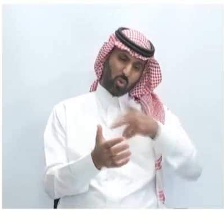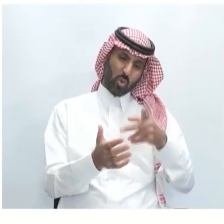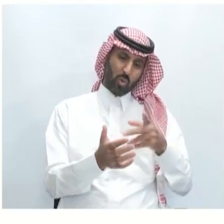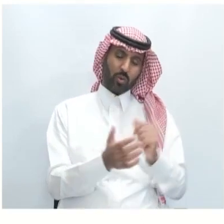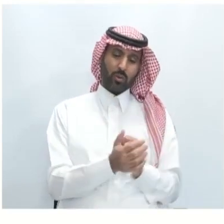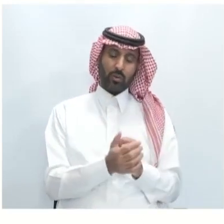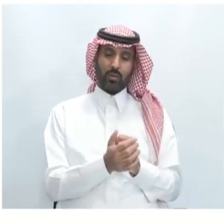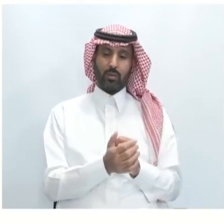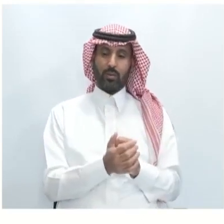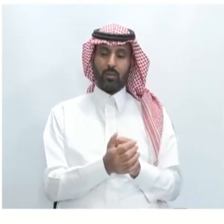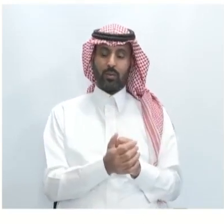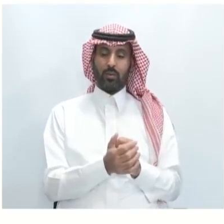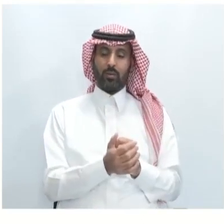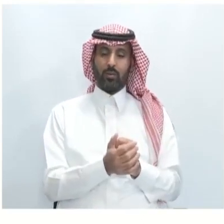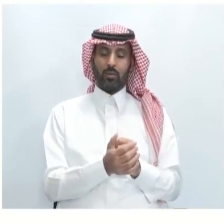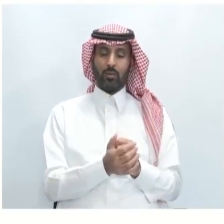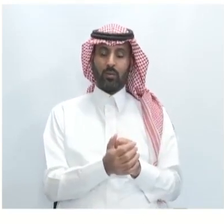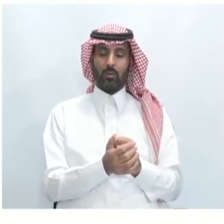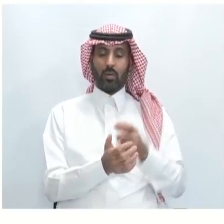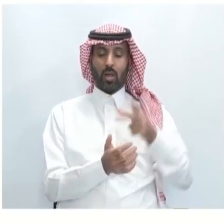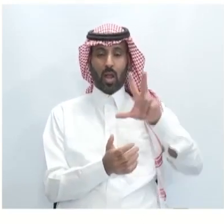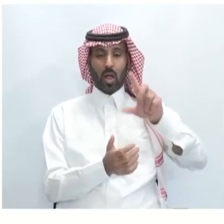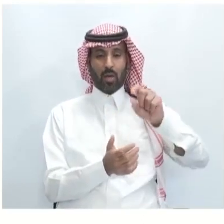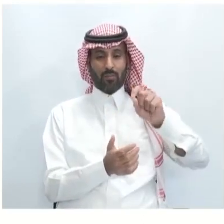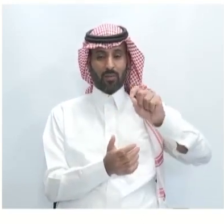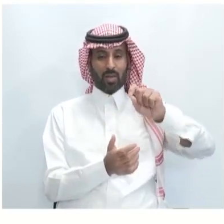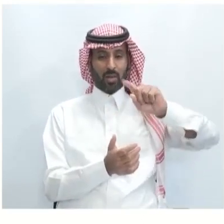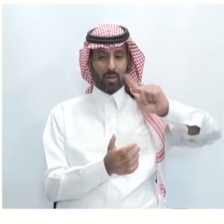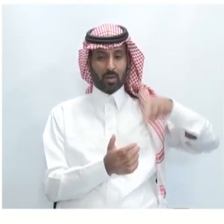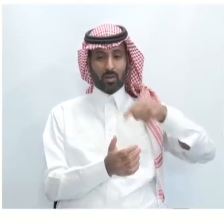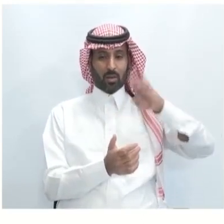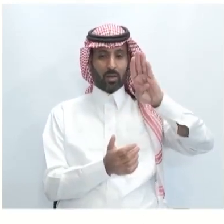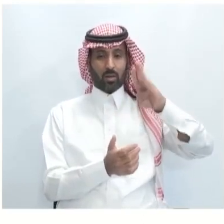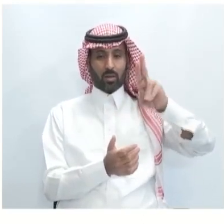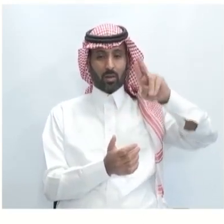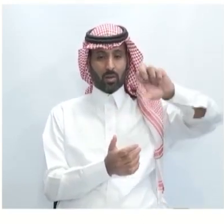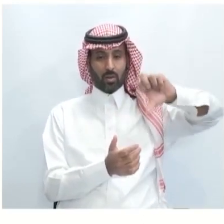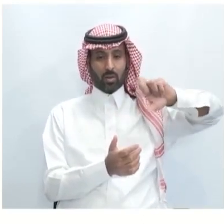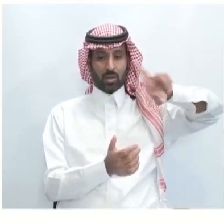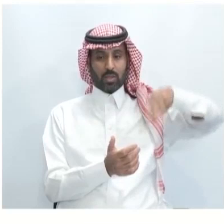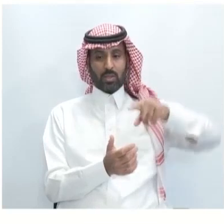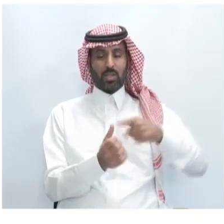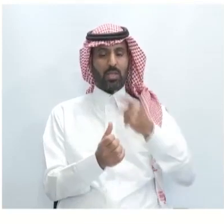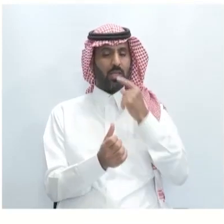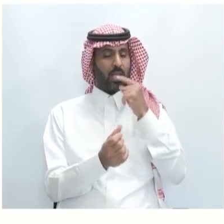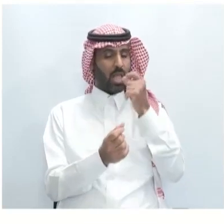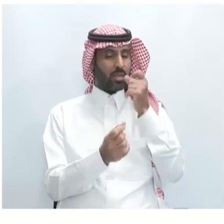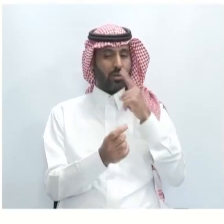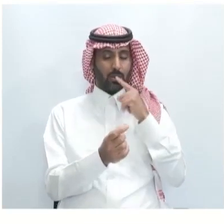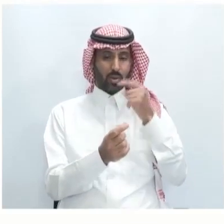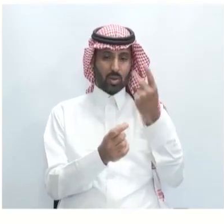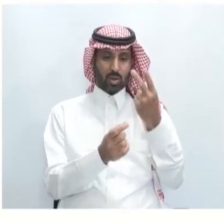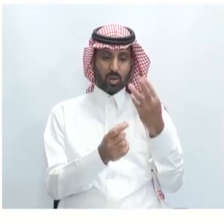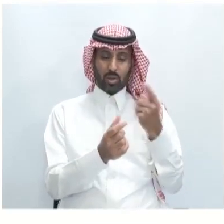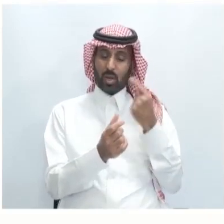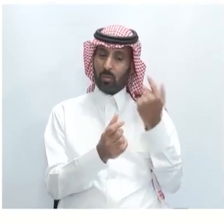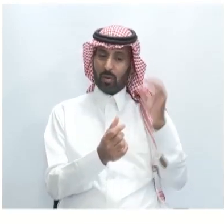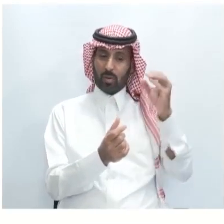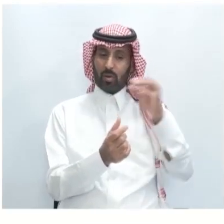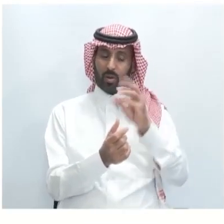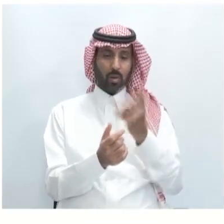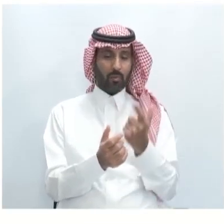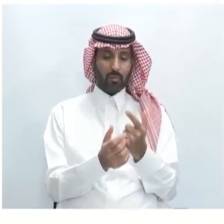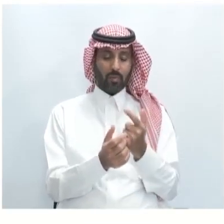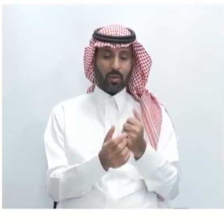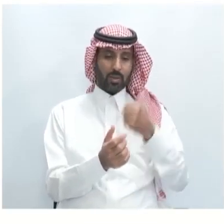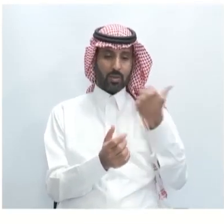هو اذا هو نوع من انواع السكريات الاحاديه كم عدد ذرات الكربون فيه ايضا